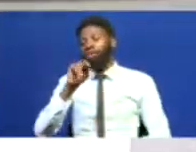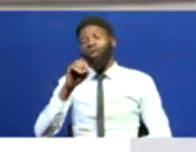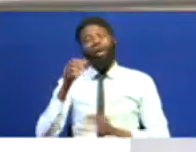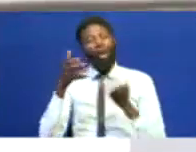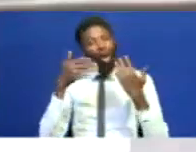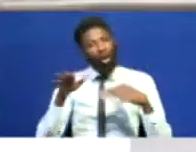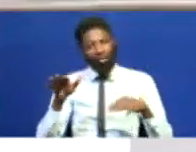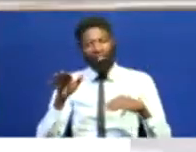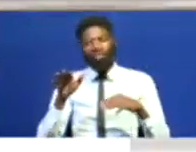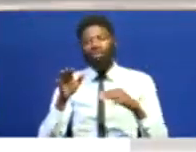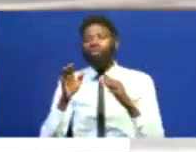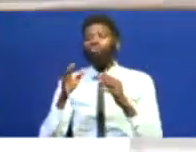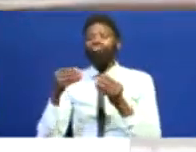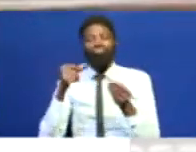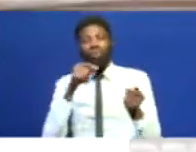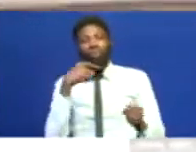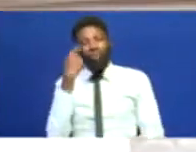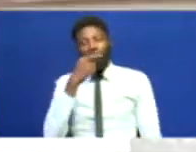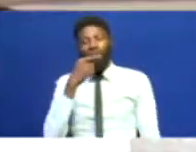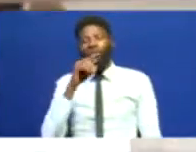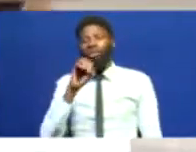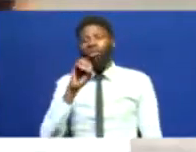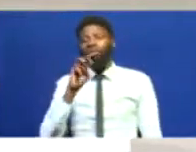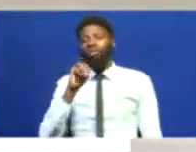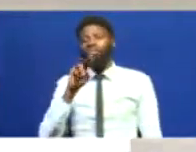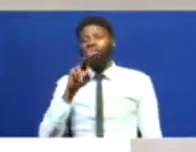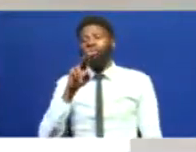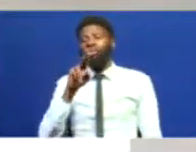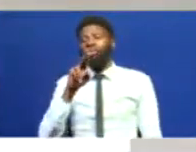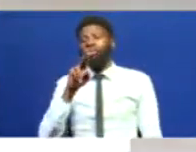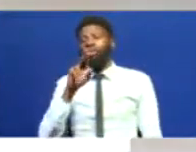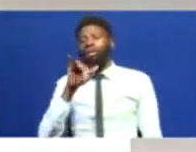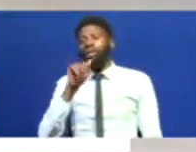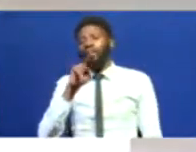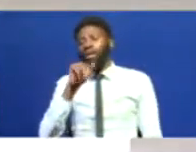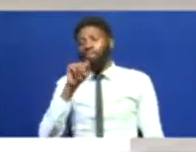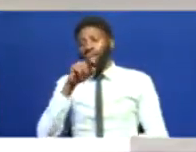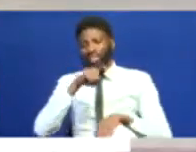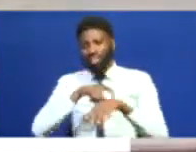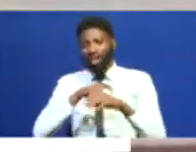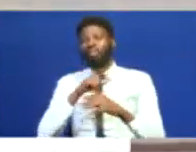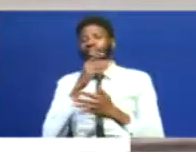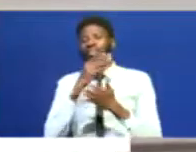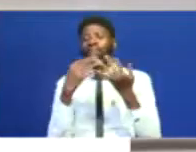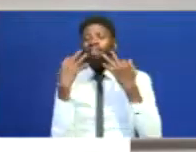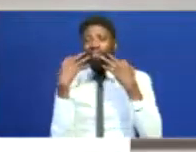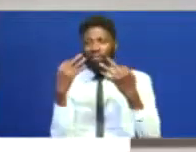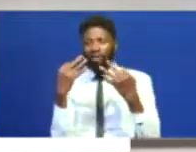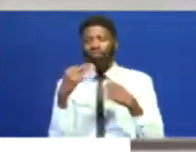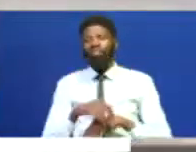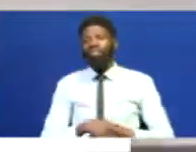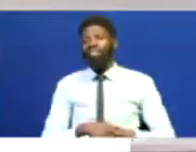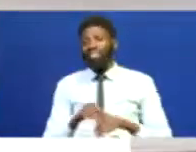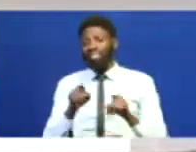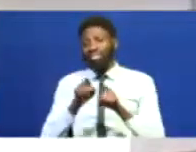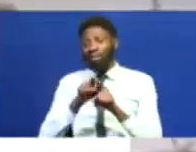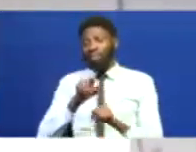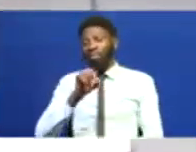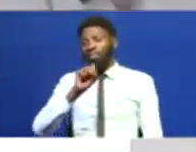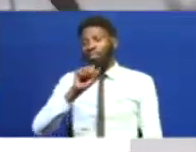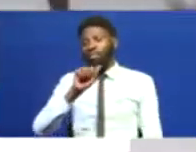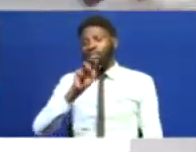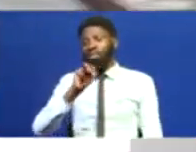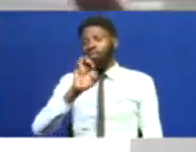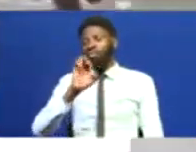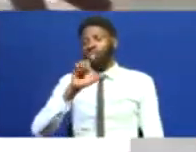2017 Habib Omuyama wa Morocco kwenye robo finali za uzani wa welter, huku Samuel Njao almaarufu Ek